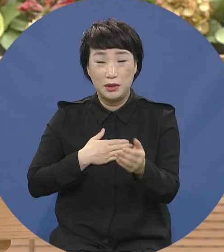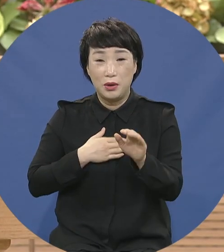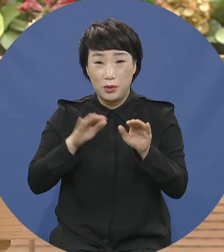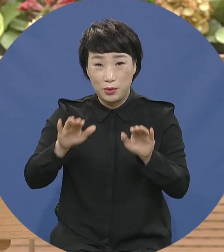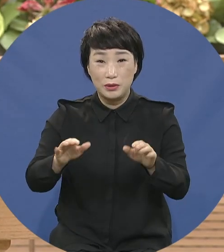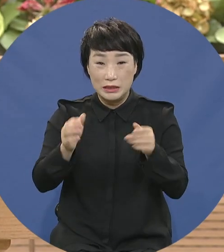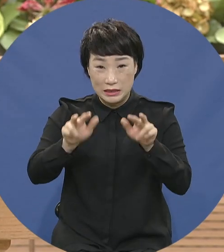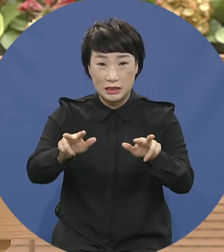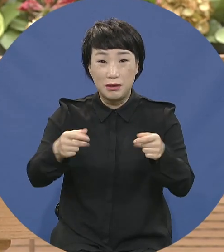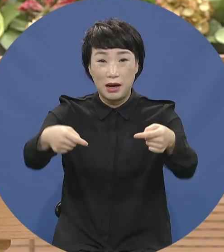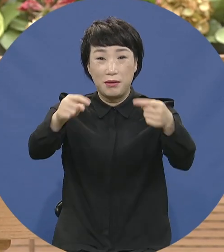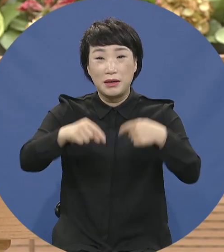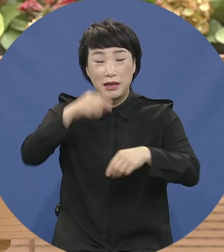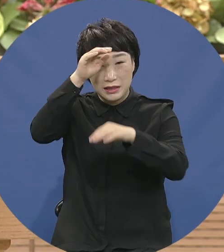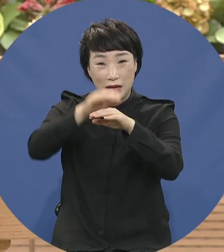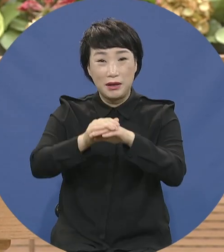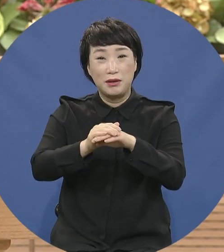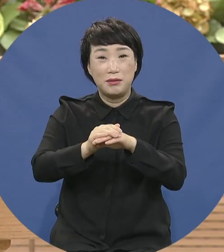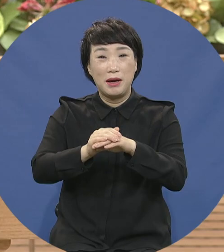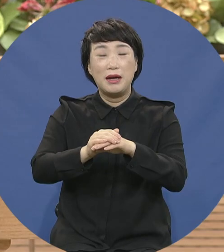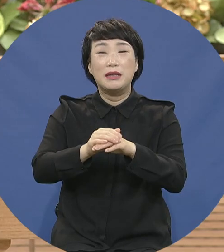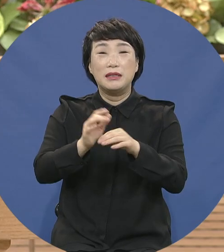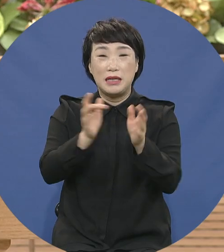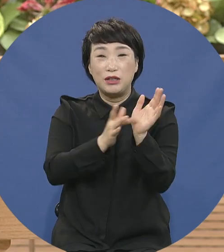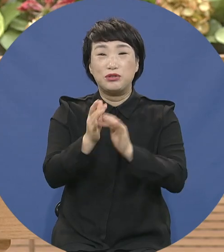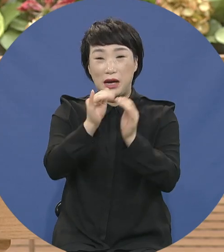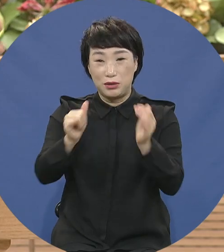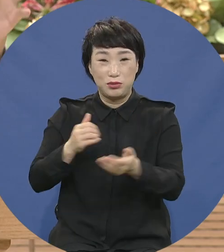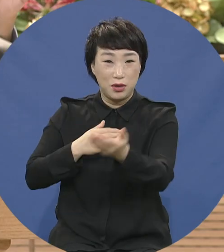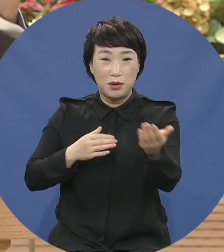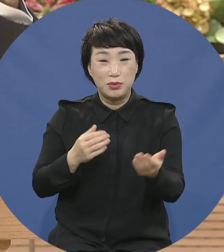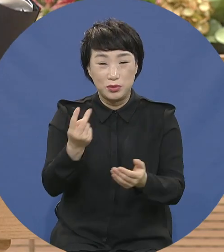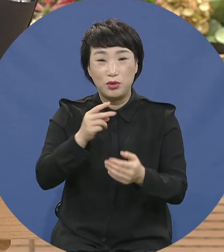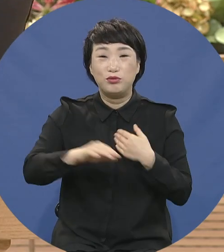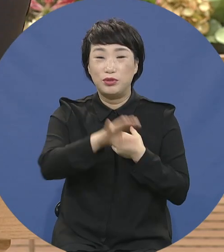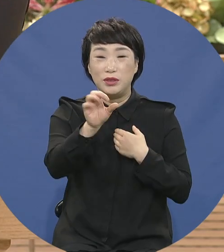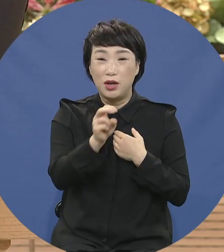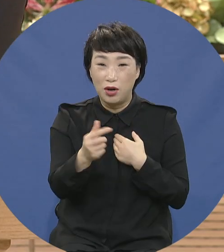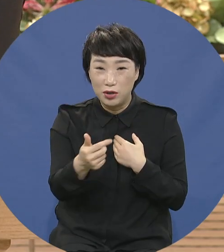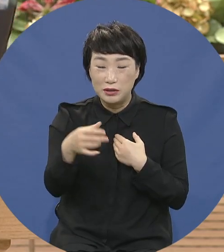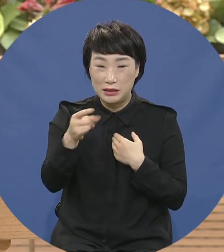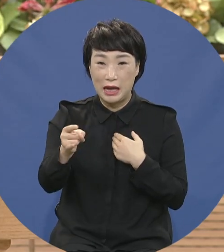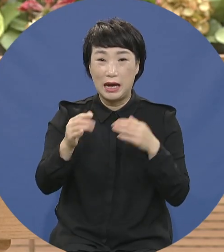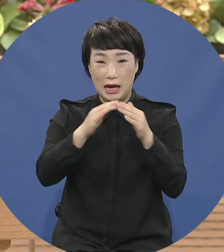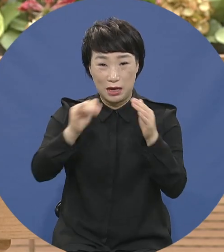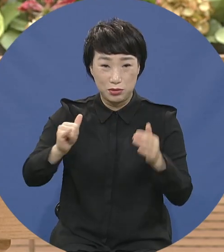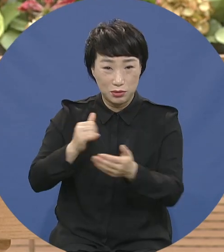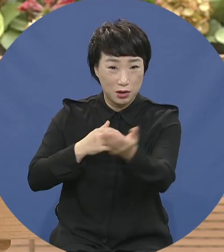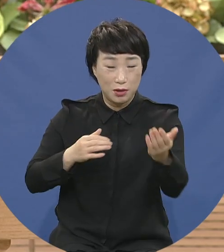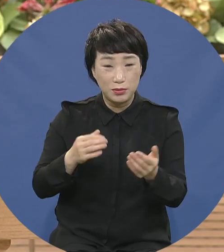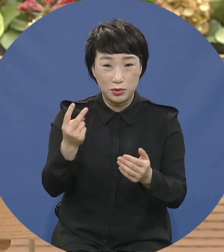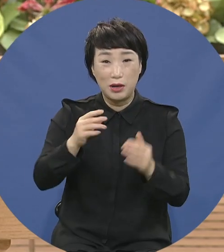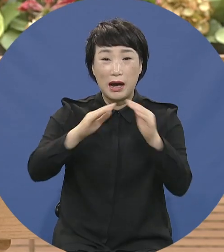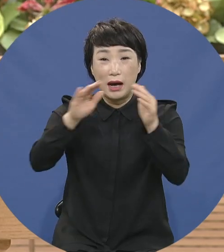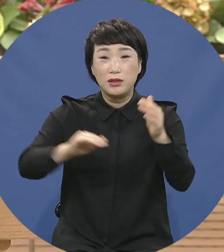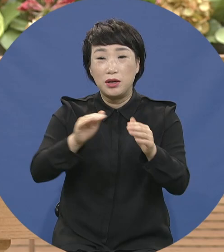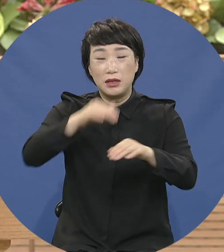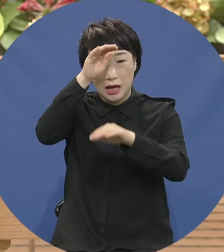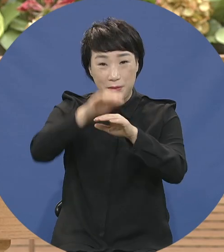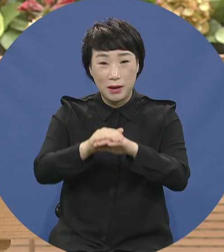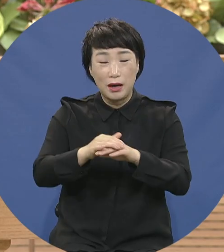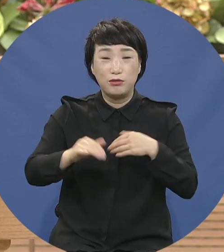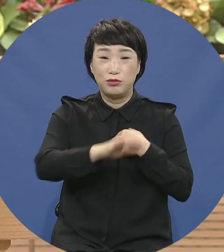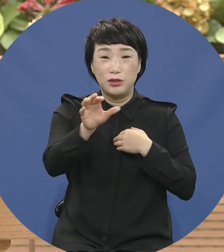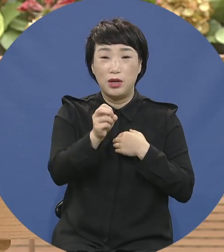오늘 함께하는 예수 가족이요, 연세 가족이요, 집에서 예배하는 연세 가족이요, 유튜브를